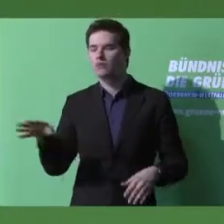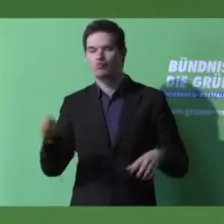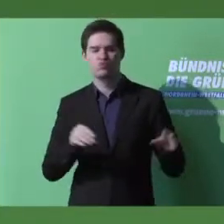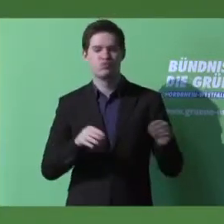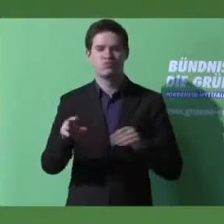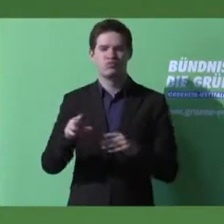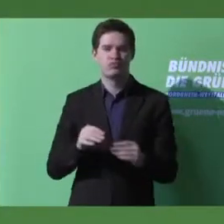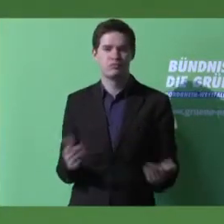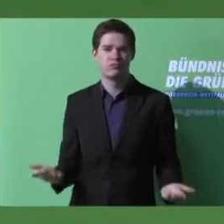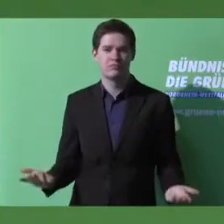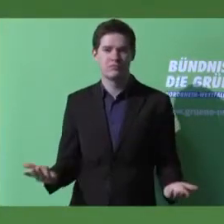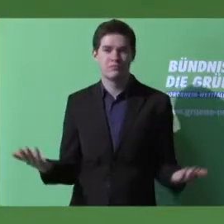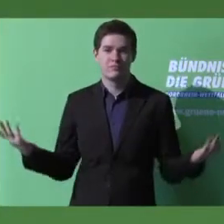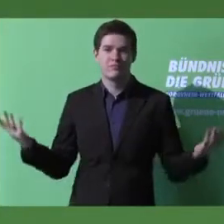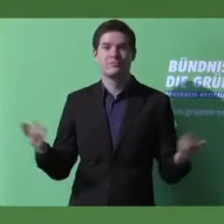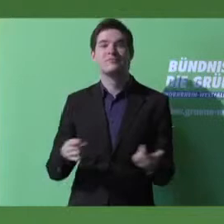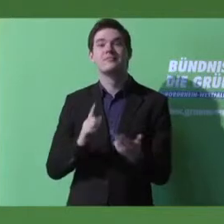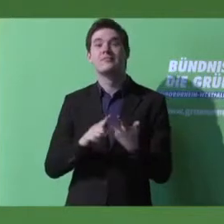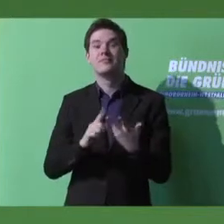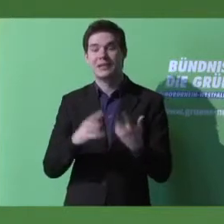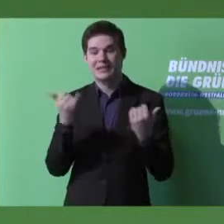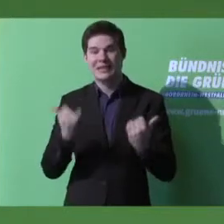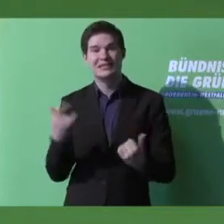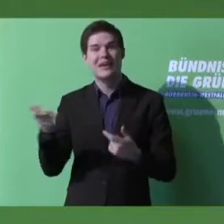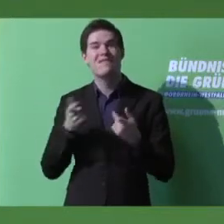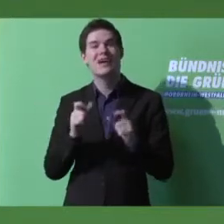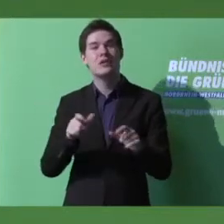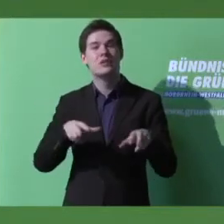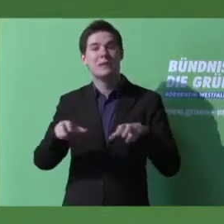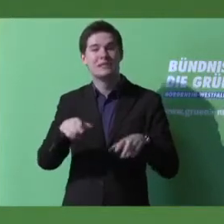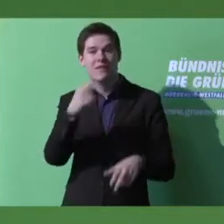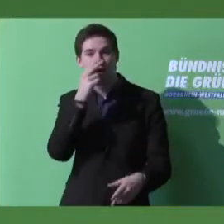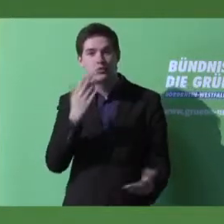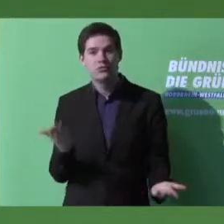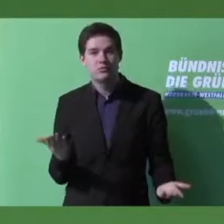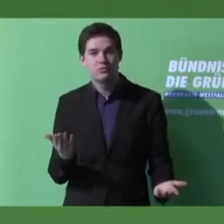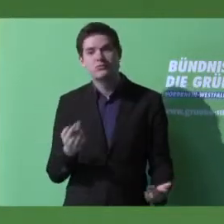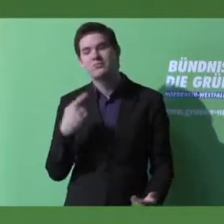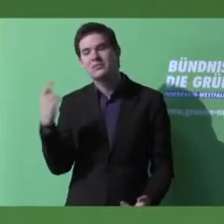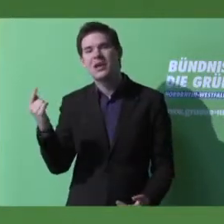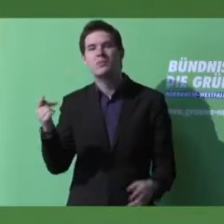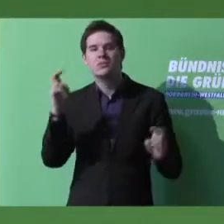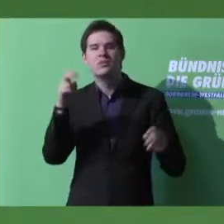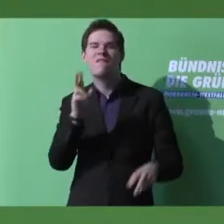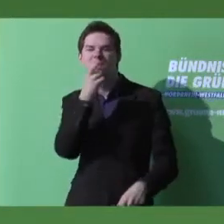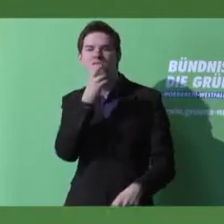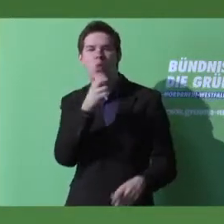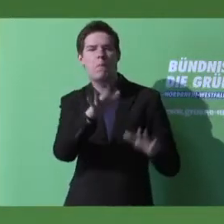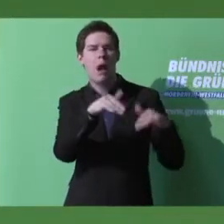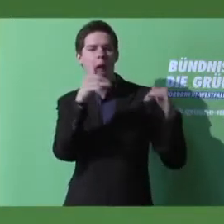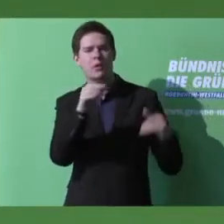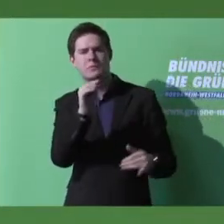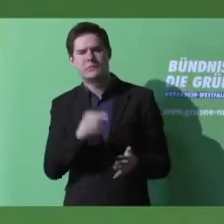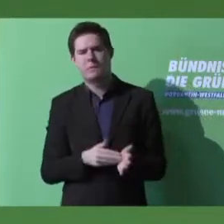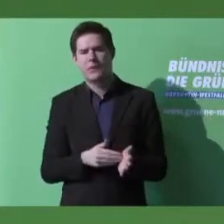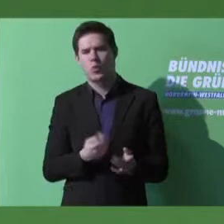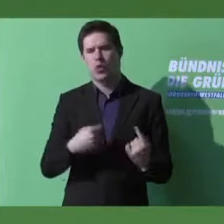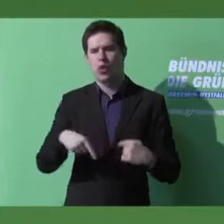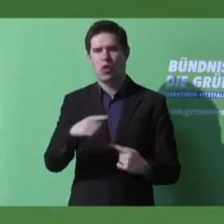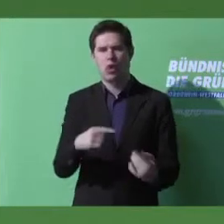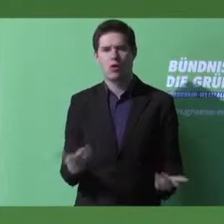Und jetzt haben wir einen Verteidigungsminister, der hat versucht, das Parlament zu täuschen.